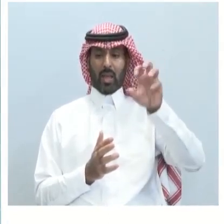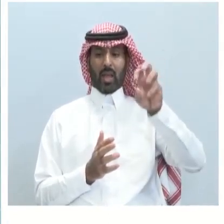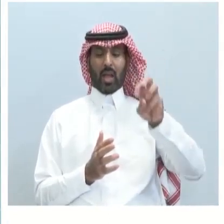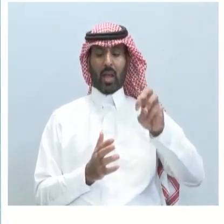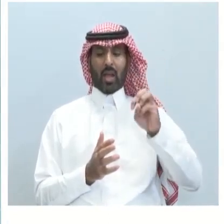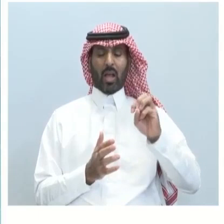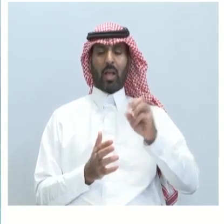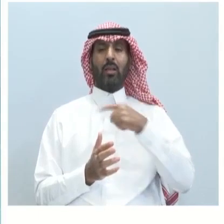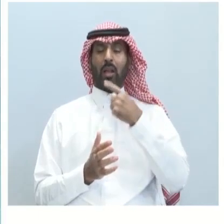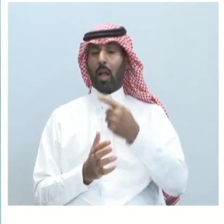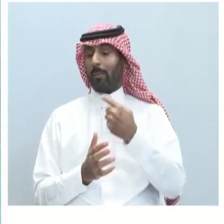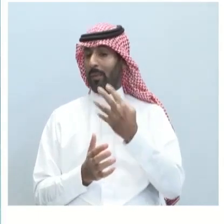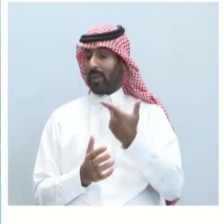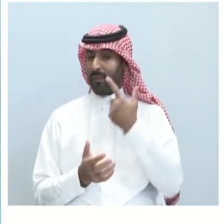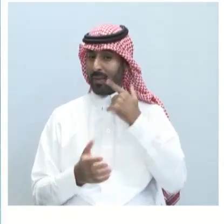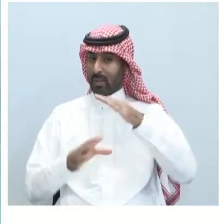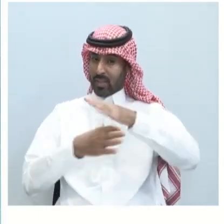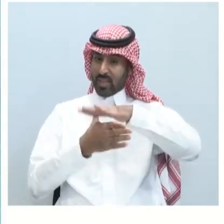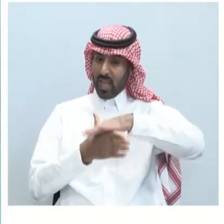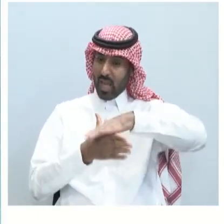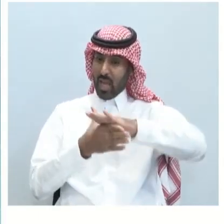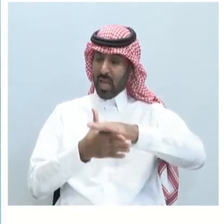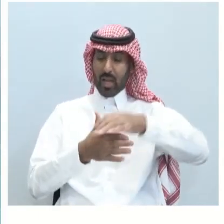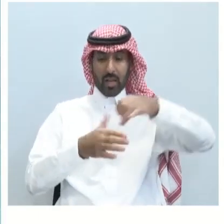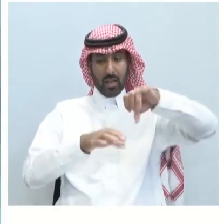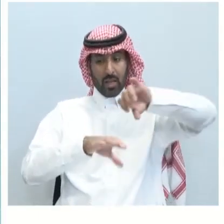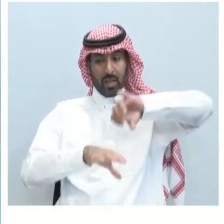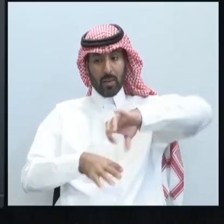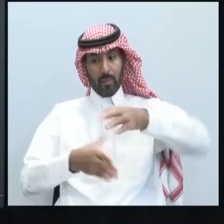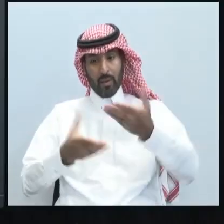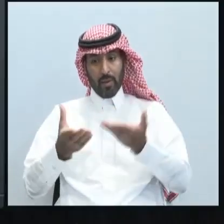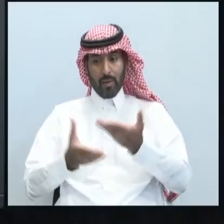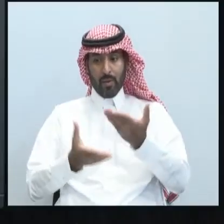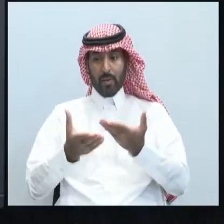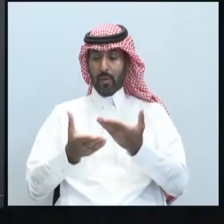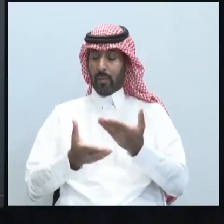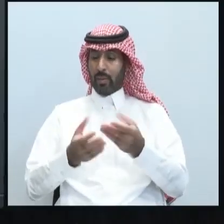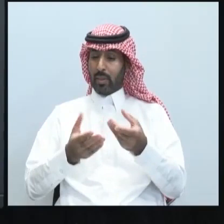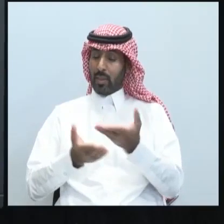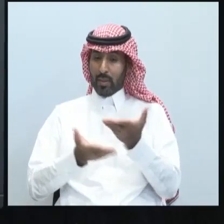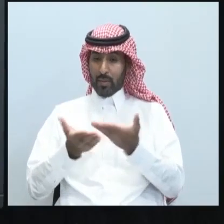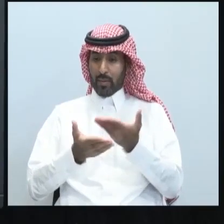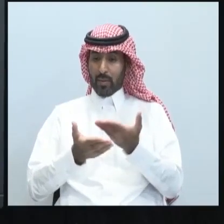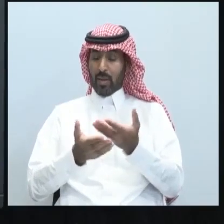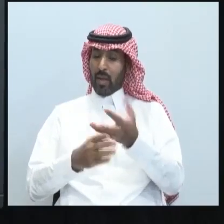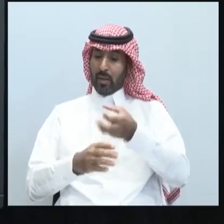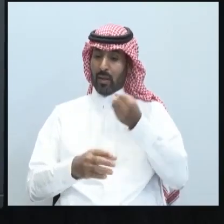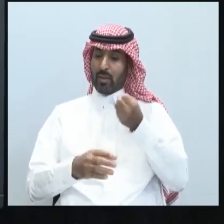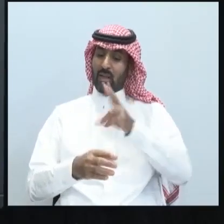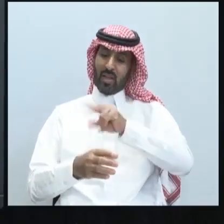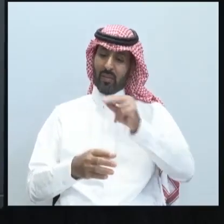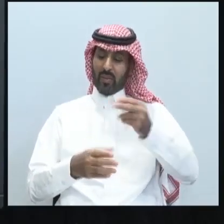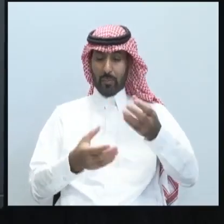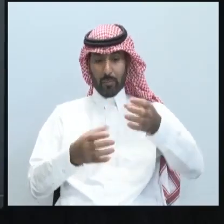عن وضع الاتزان الكيميائي طيب التفاعل عندي متزن معناته تركيز النواتج يساوي تركيز المتفاعلات طيب لو حدث امر